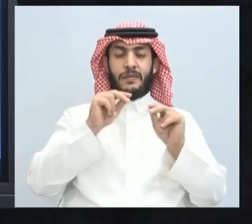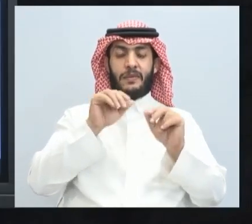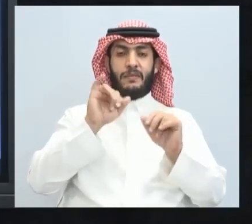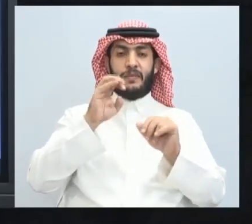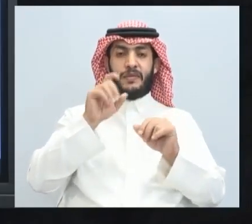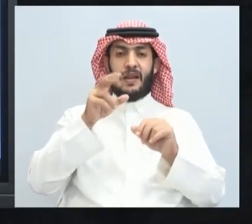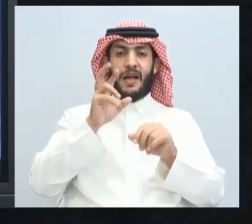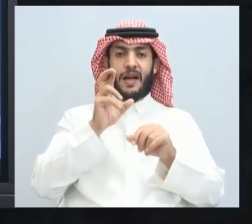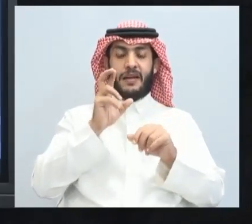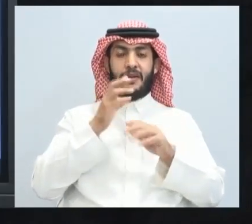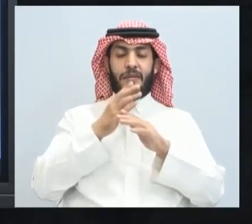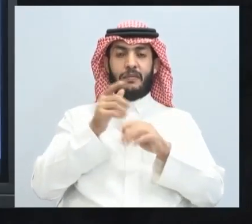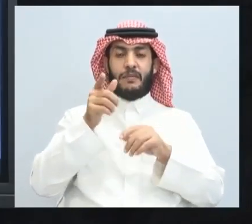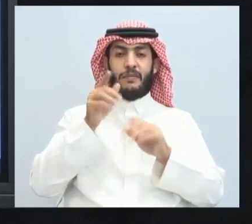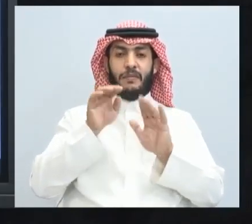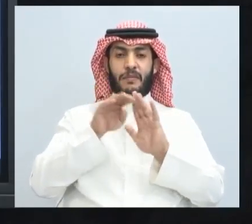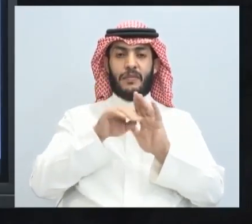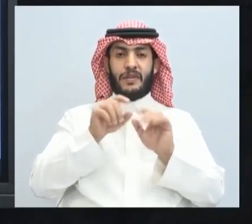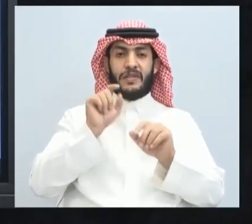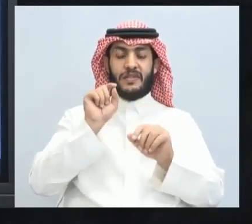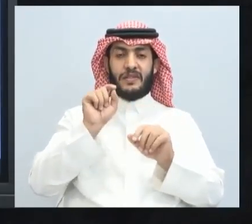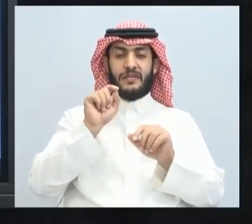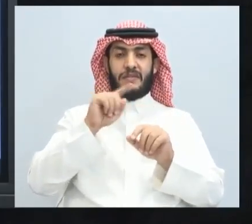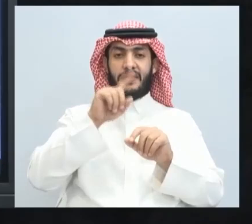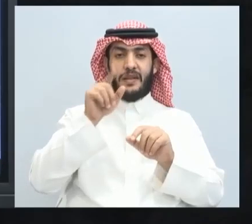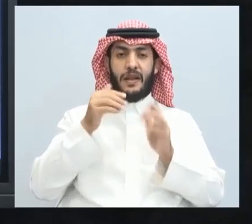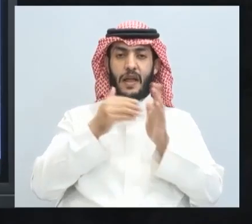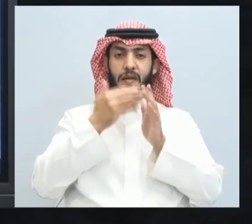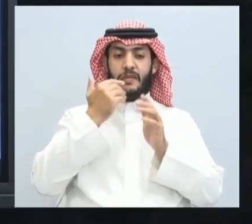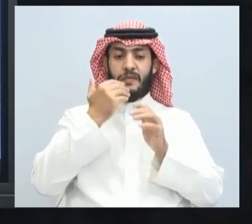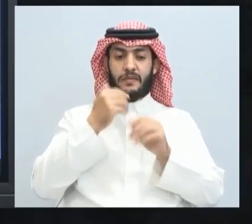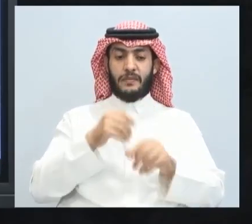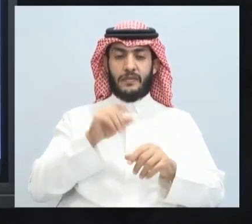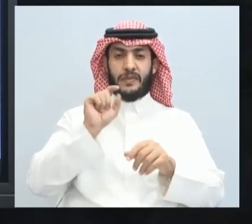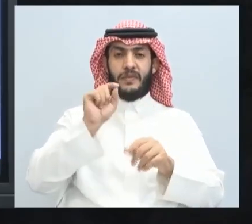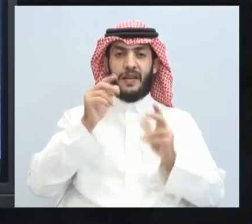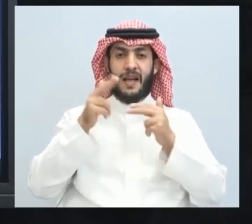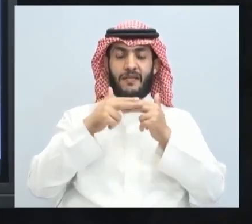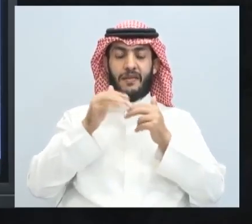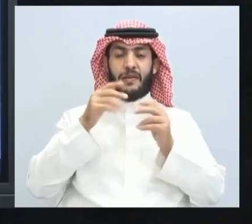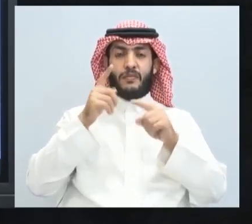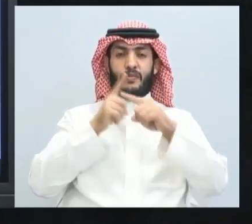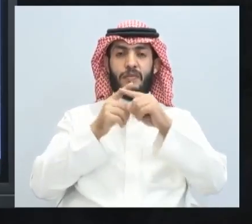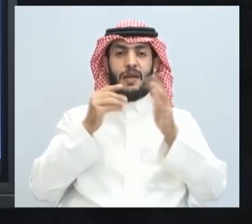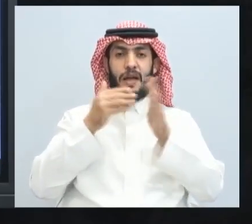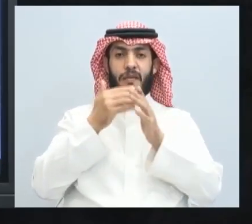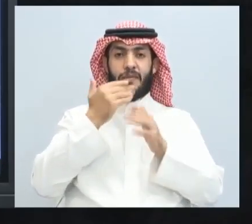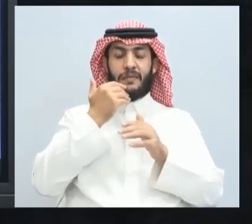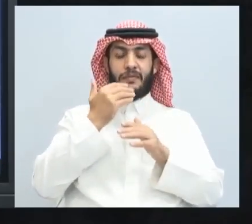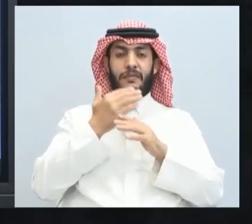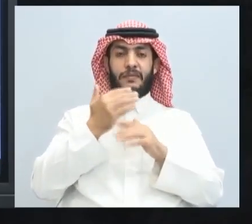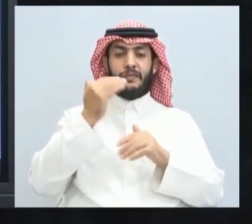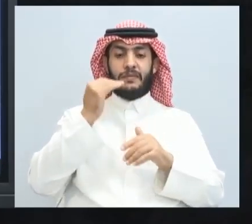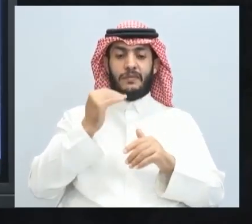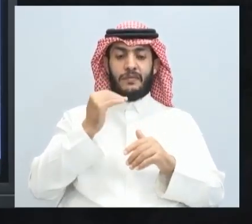مجالهم ا لكن مداهم يبدا من الصفر الى الما لا نهايه يبدا من الصفر مغلق الى الى الموجب ما لا نهايه نلاحظ ان